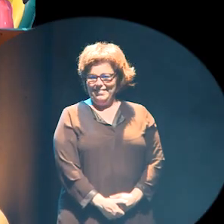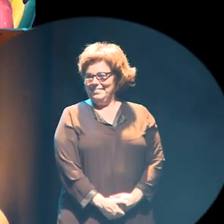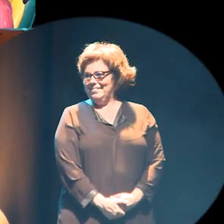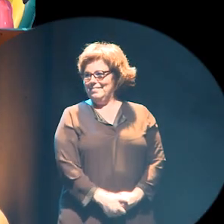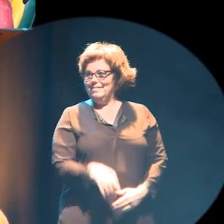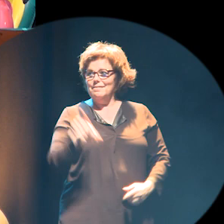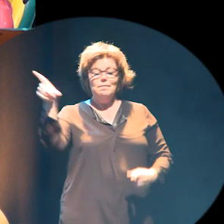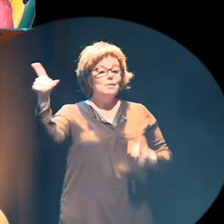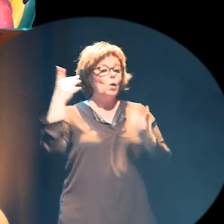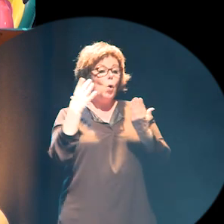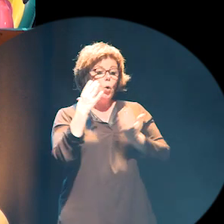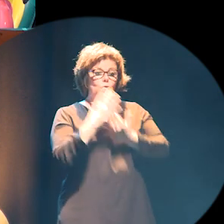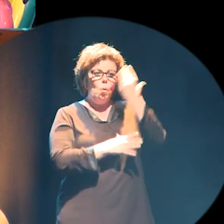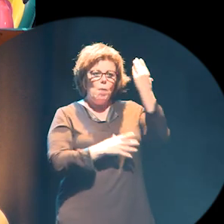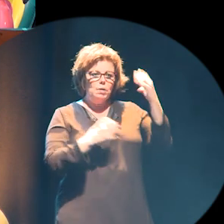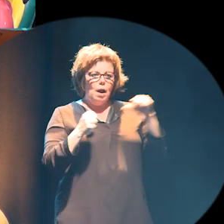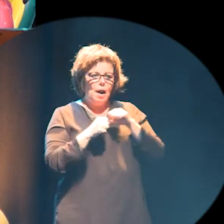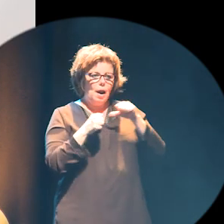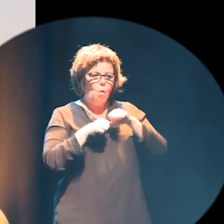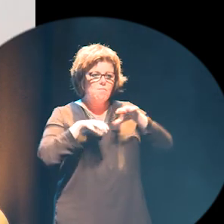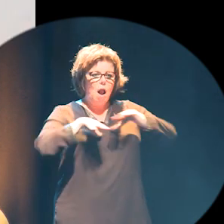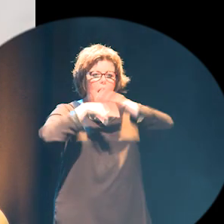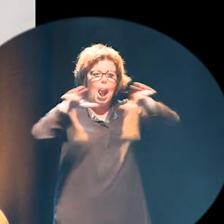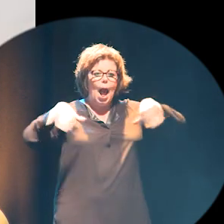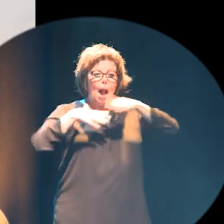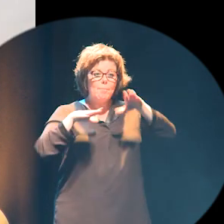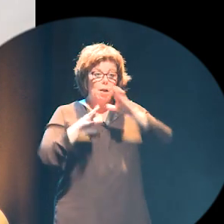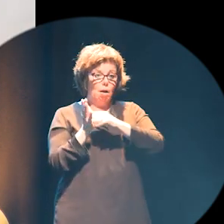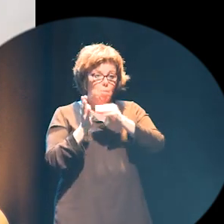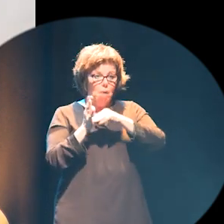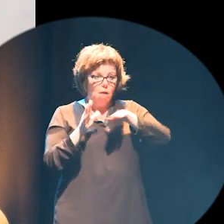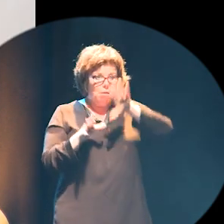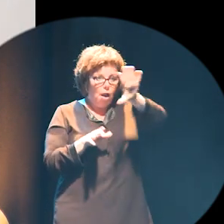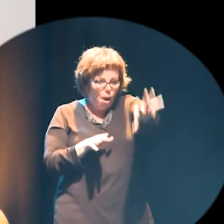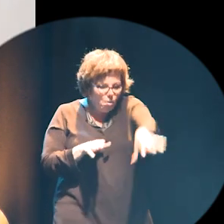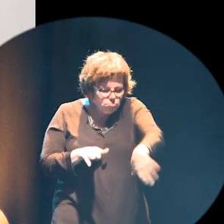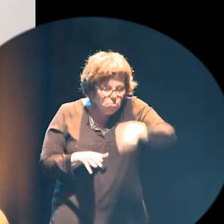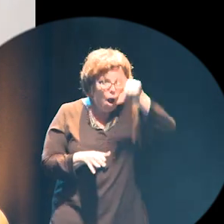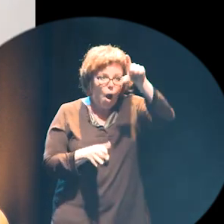Ce matin, je suis allée dans la baie de Marseille, j'ai prélevé un échantillon, ça m'arrive souvent.